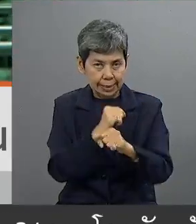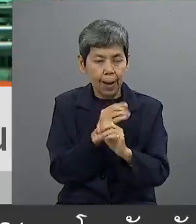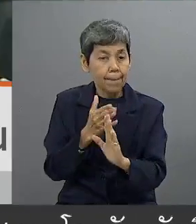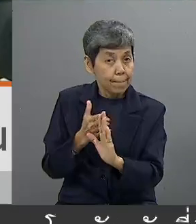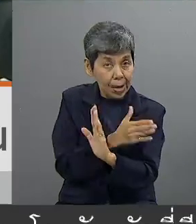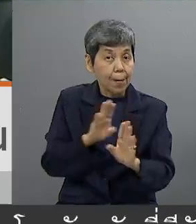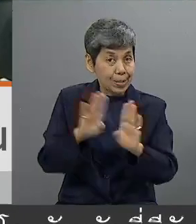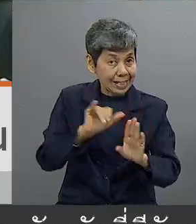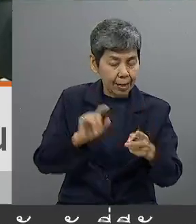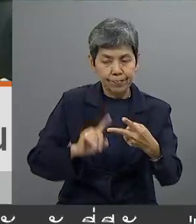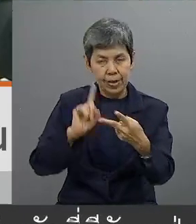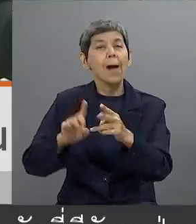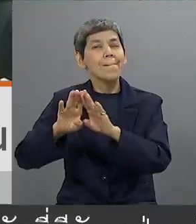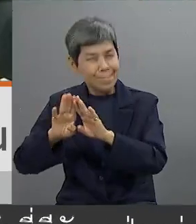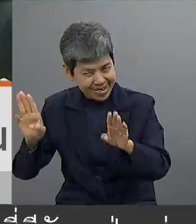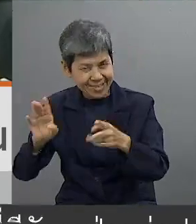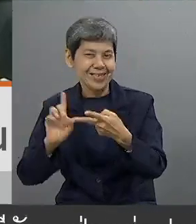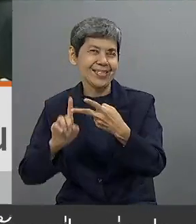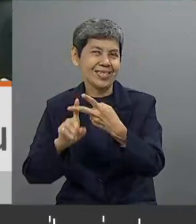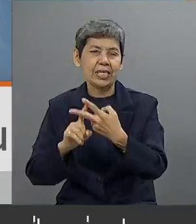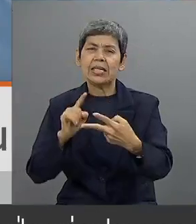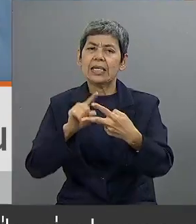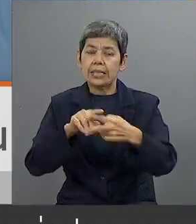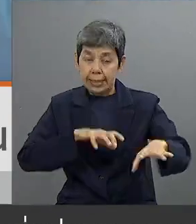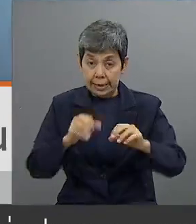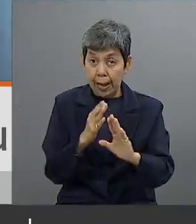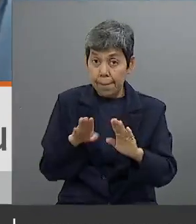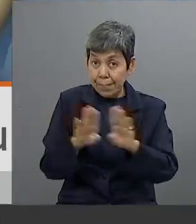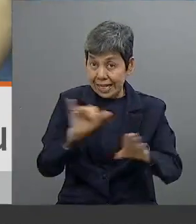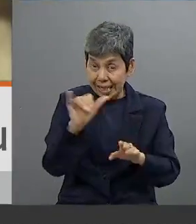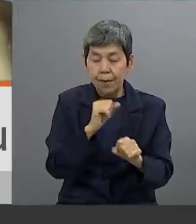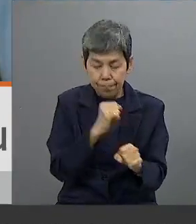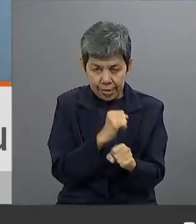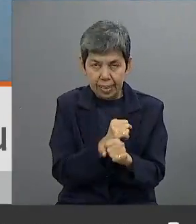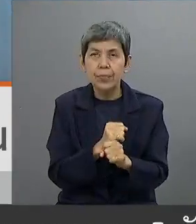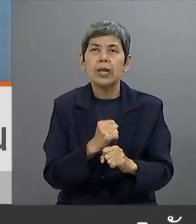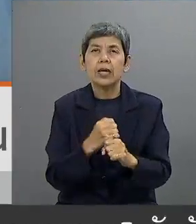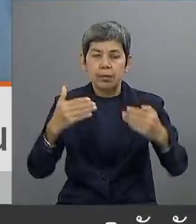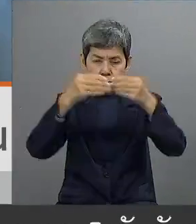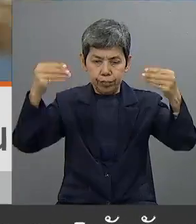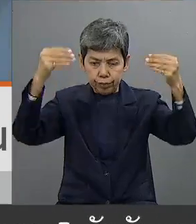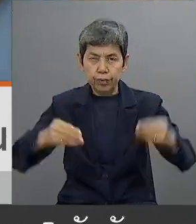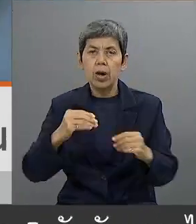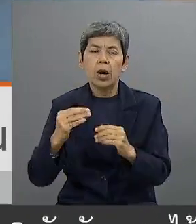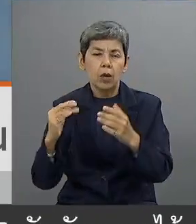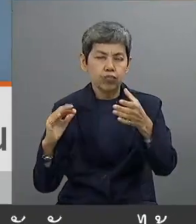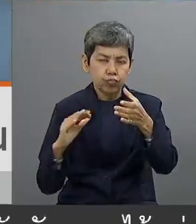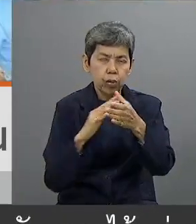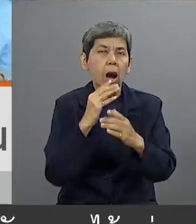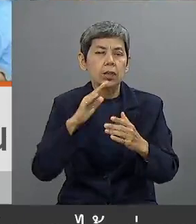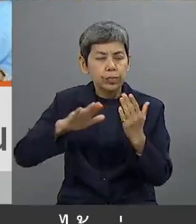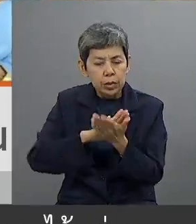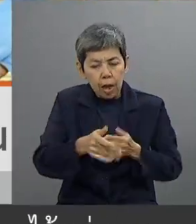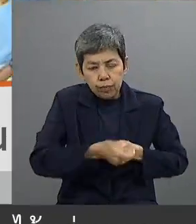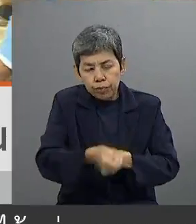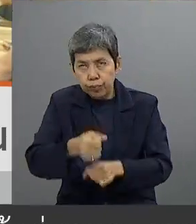ระยะเปิดดำเนินการโดยระยะเตรียมการก่อนเปิดประกอบด้วยการติดตั้งแผ่นกรองอากาศการทำความสะอาดพื้นผิวการเตรียม